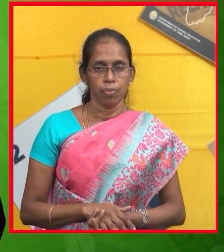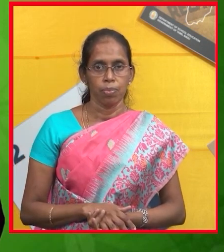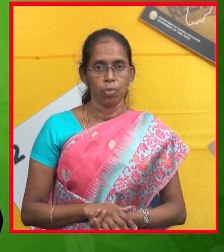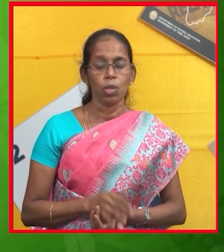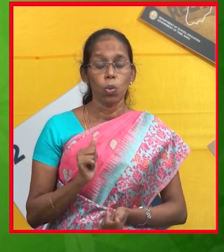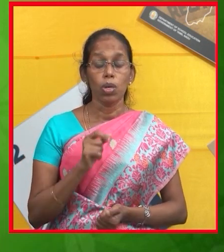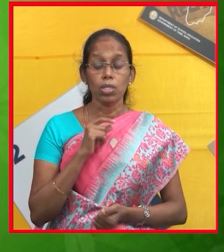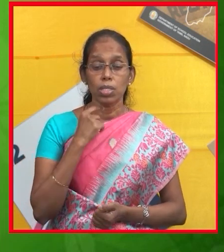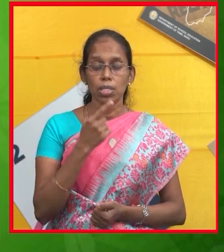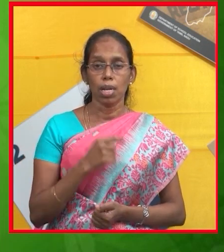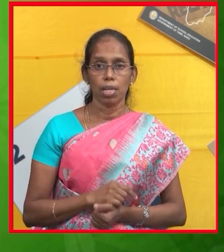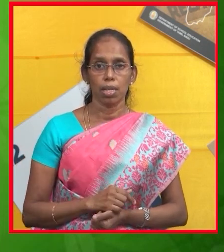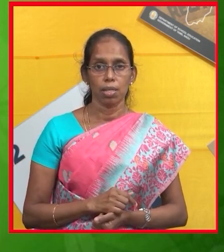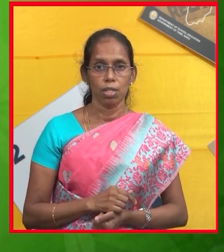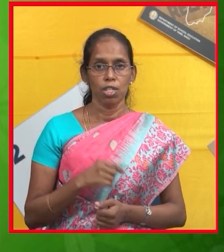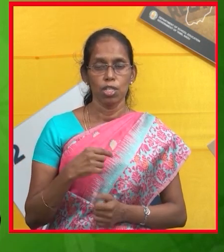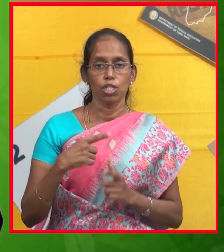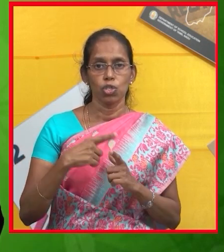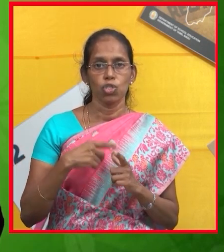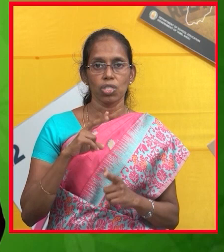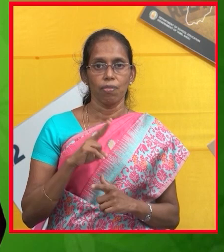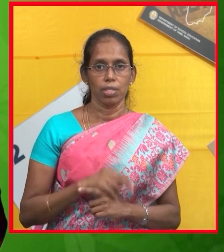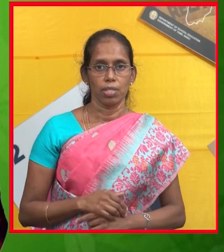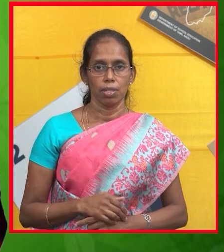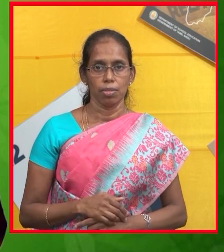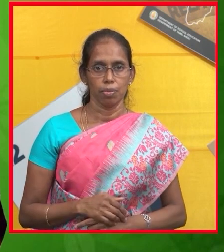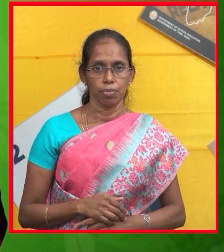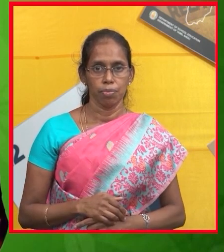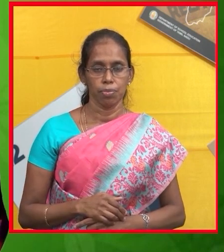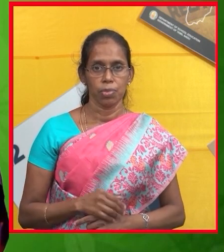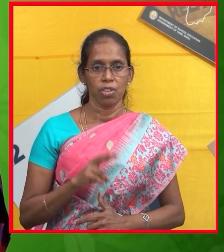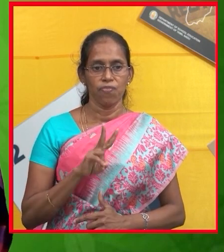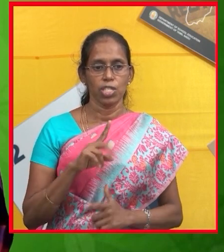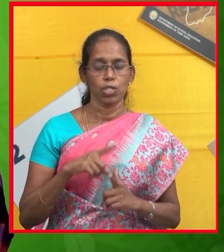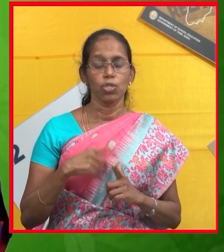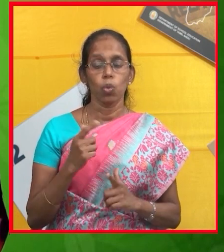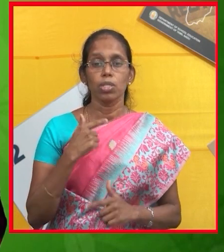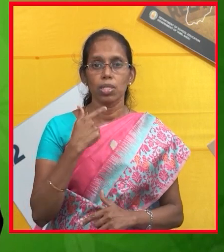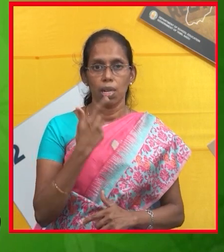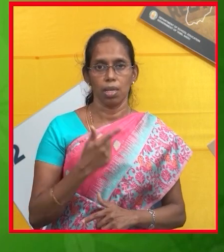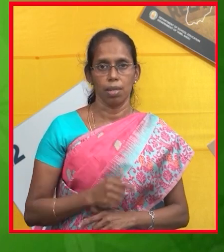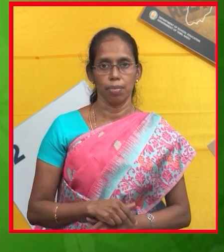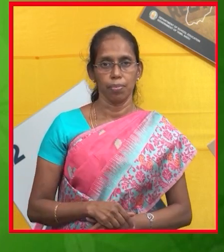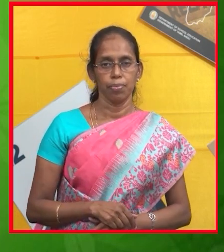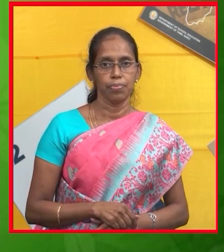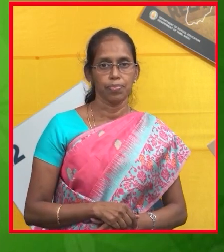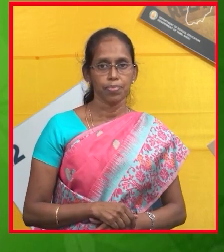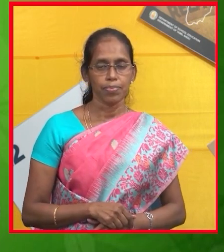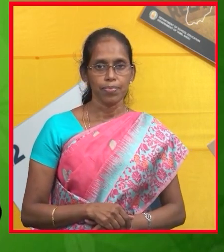இப்போ இவங்க என்ன சொல்கிறாங்க அப்படின்றத வந்து நான் கொஷின் கேட்க போகிறேன். நீங்களாக வந்து அந்த விஷயத்தை காம்ப்ரஹெண்ட் பண்ண